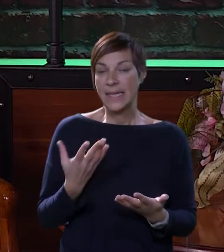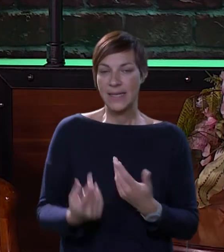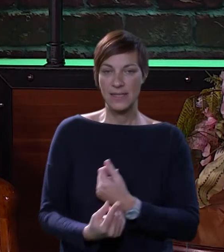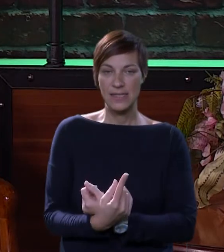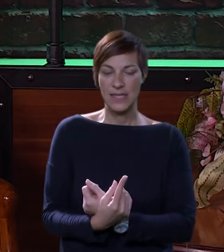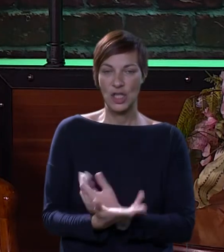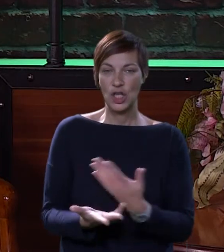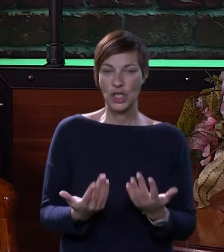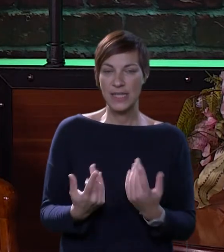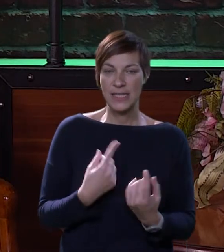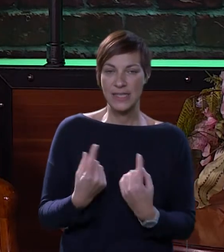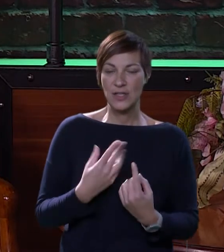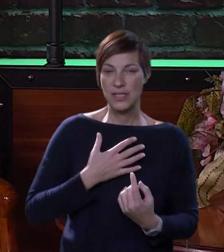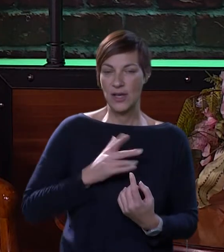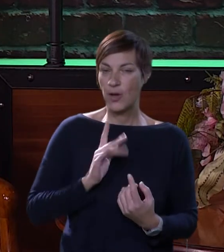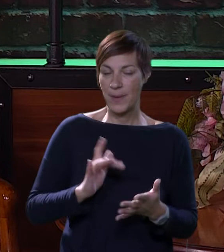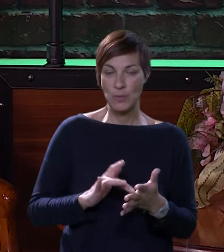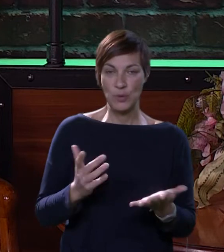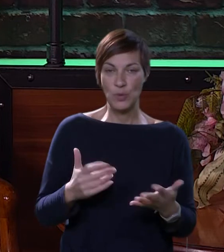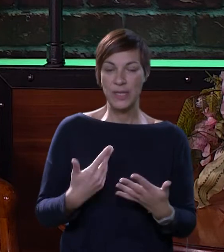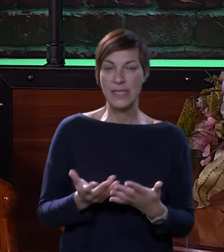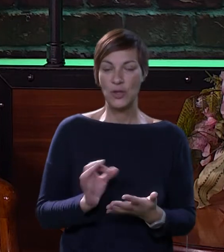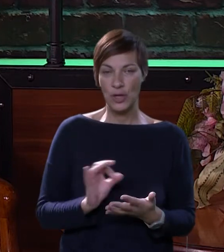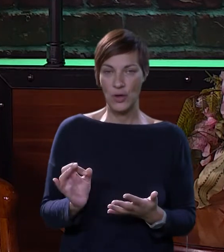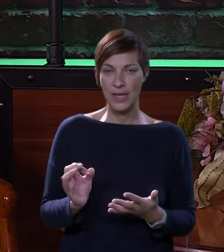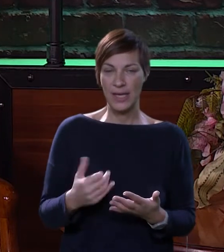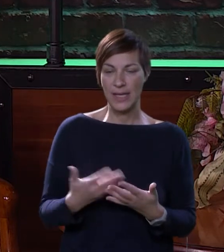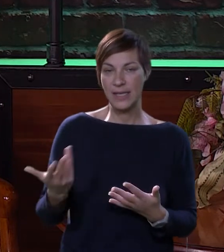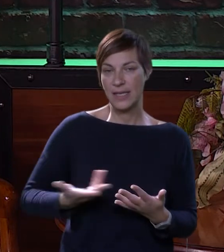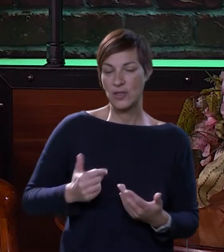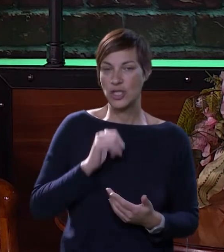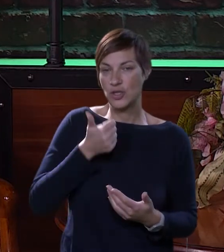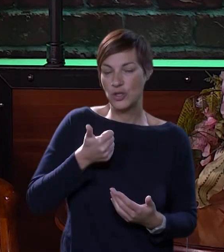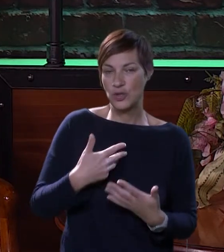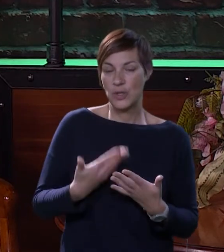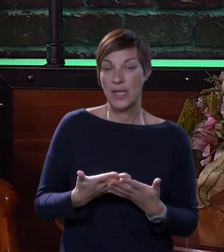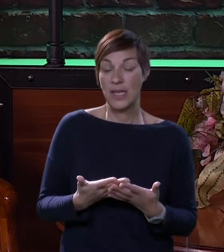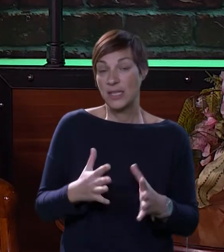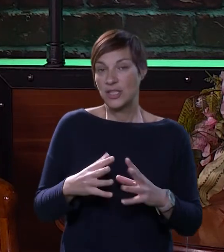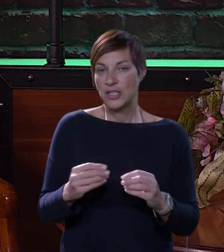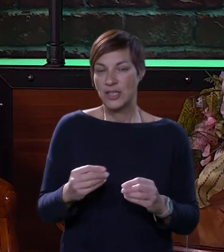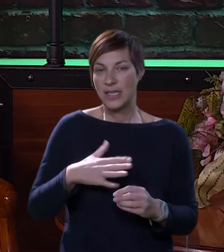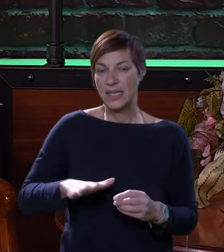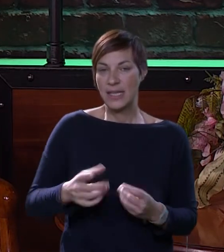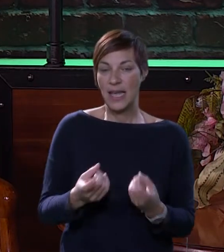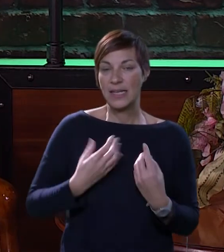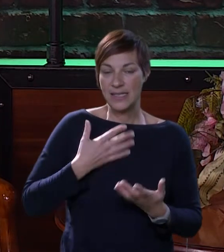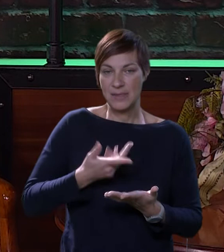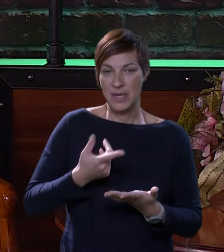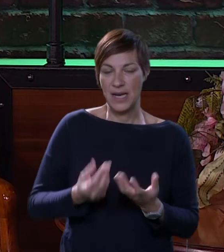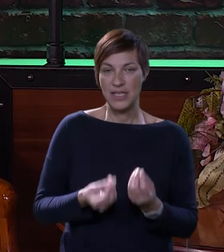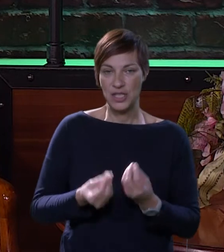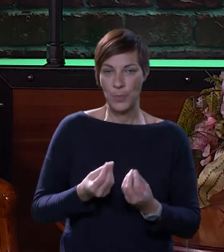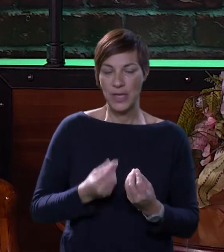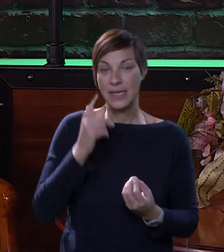nekad se dogode zaista situacije na koje mi ne možemo utjecati i to je okej. Okay. I da dođe to sutra dan i nešto se zjalo. Vi dijete kaže, ali ti si mi rekla